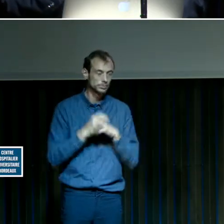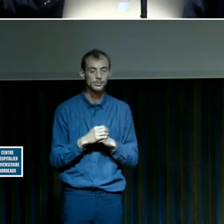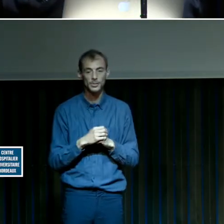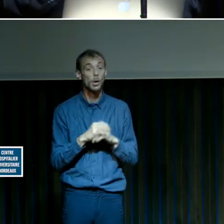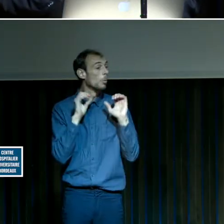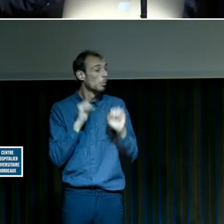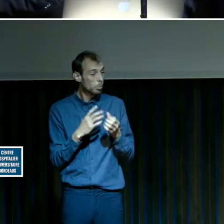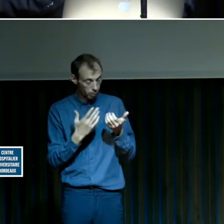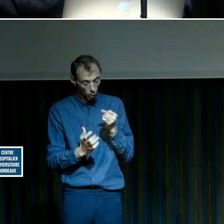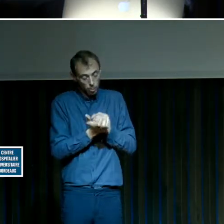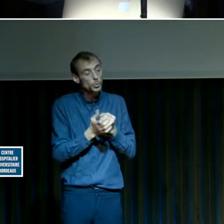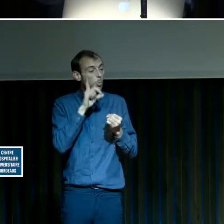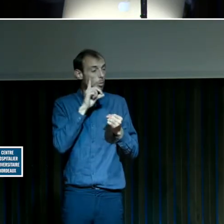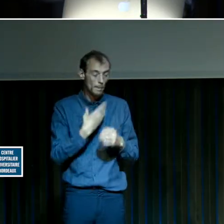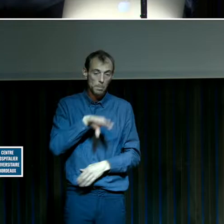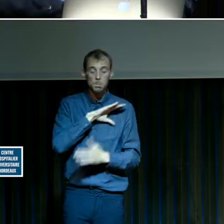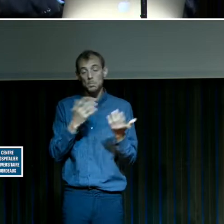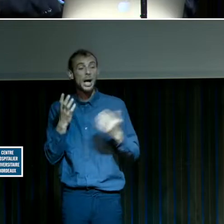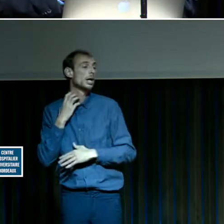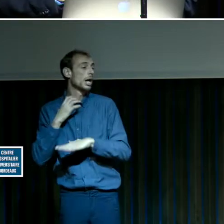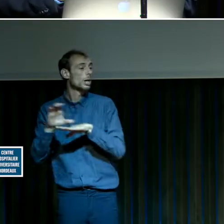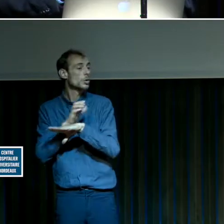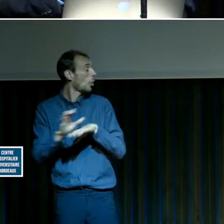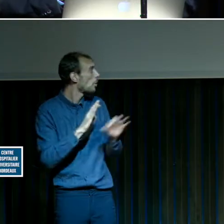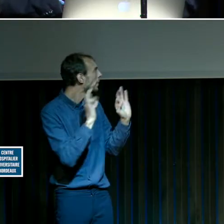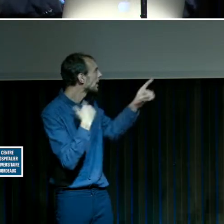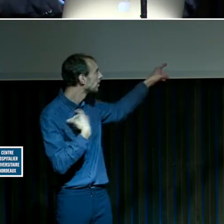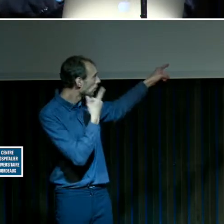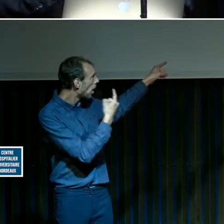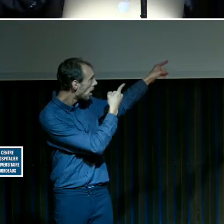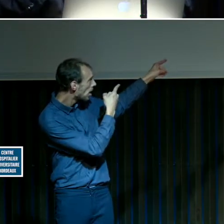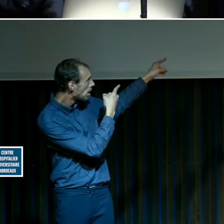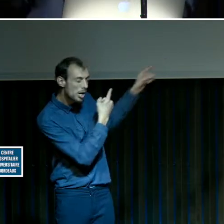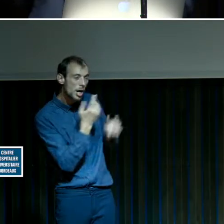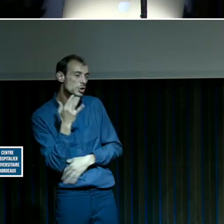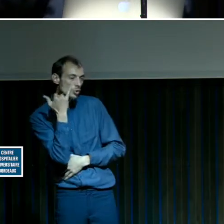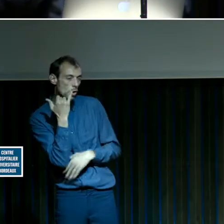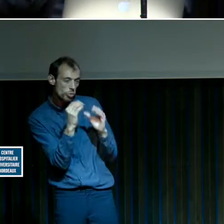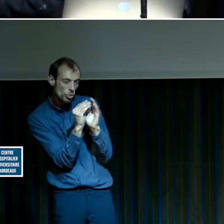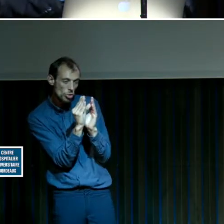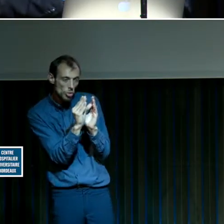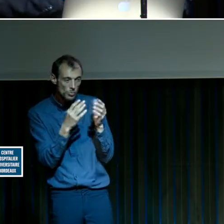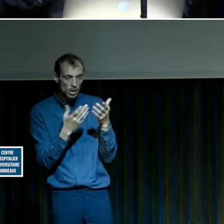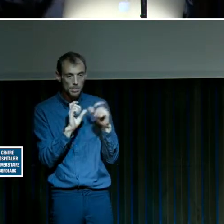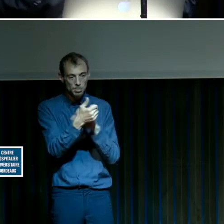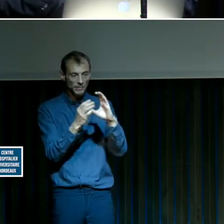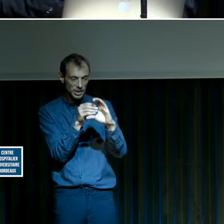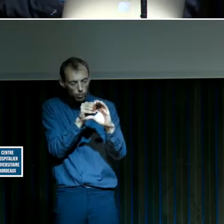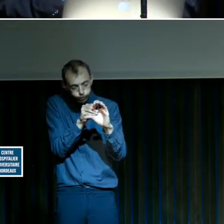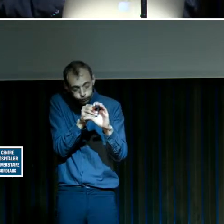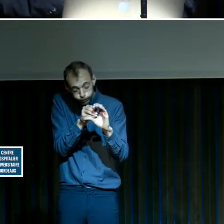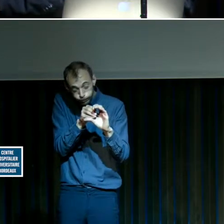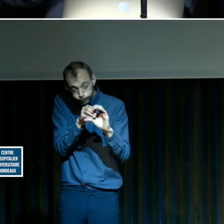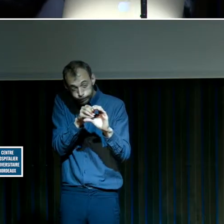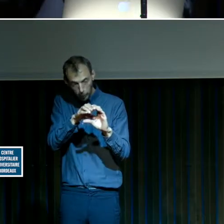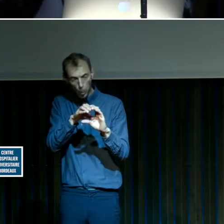a une plaque de cholestérol qui se développe là, comme on le voit à l'intérieur de l'artère, et qui petit à petit va réduire le diamètre de l'artère jusqu'à finir par la